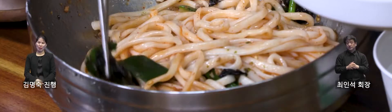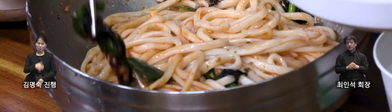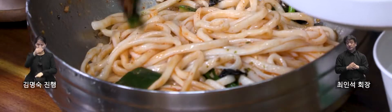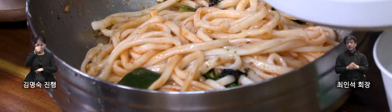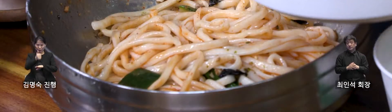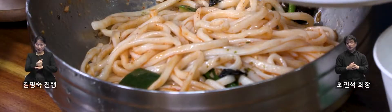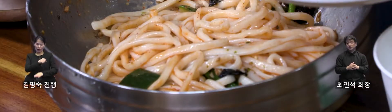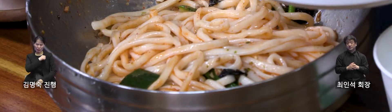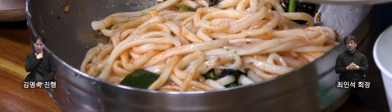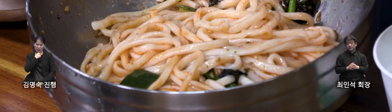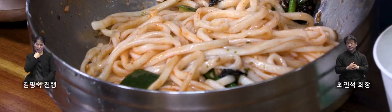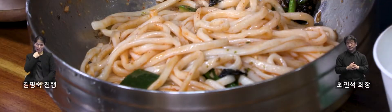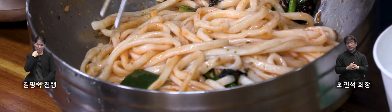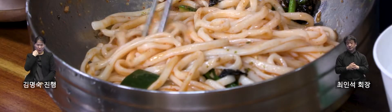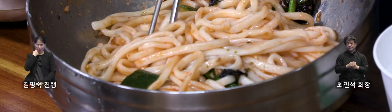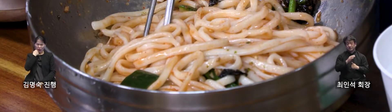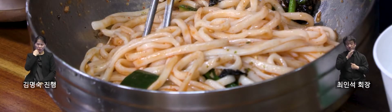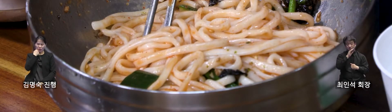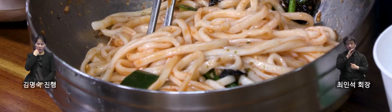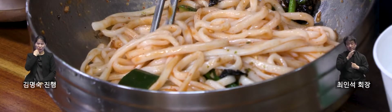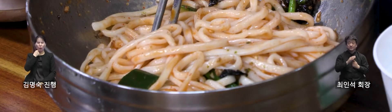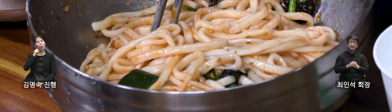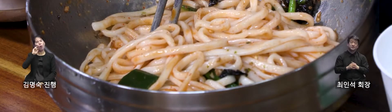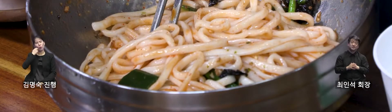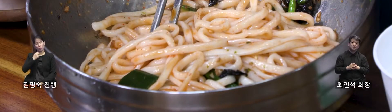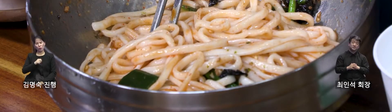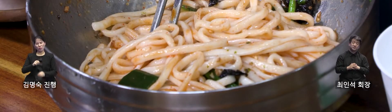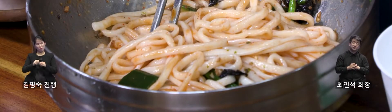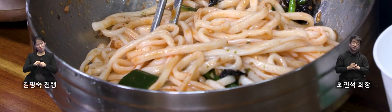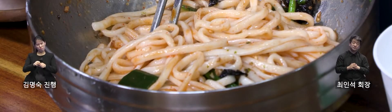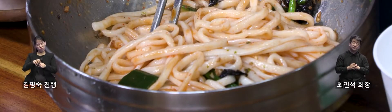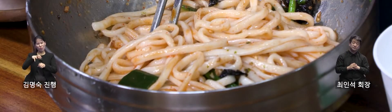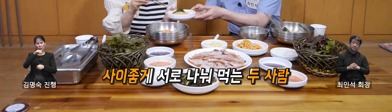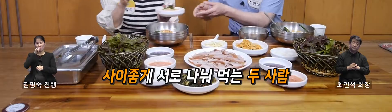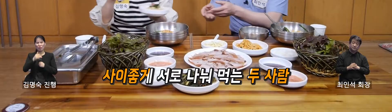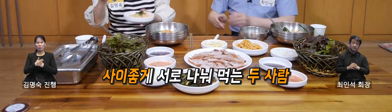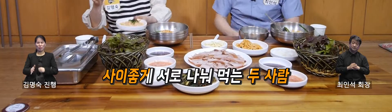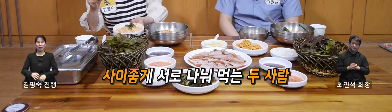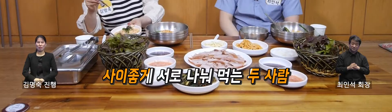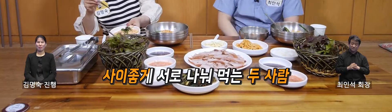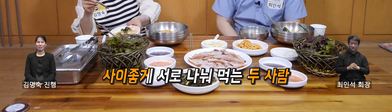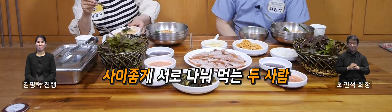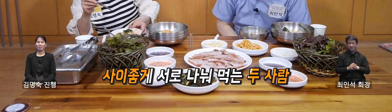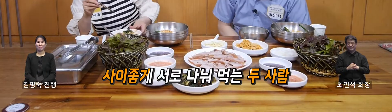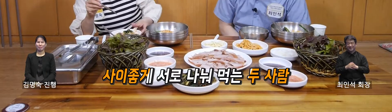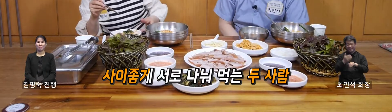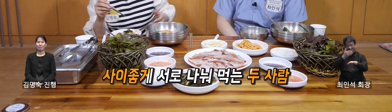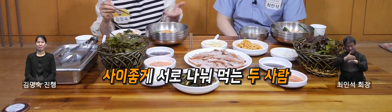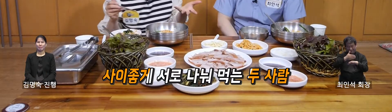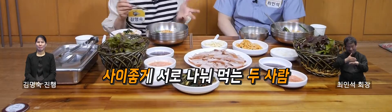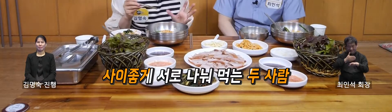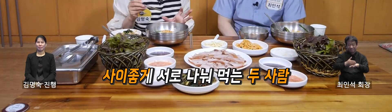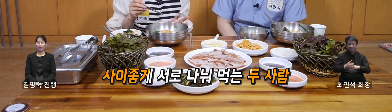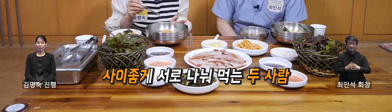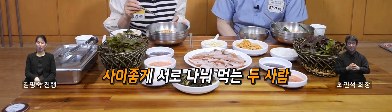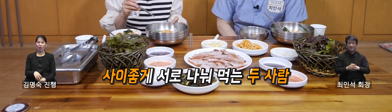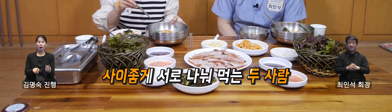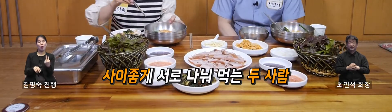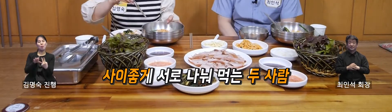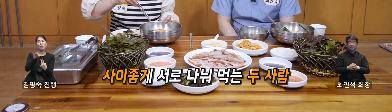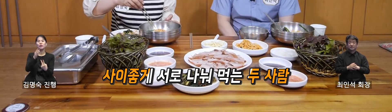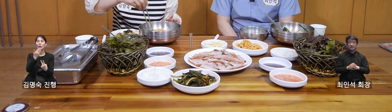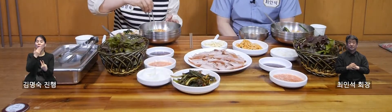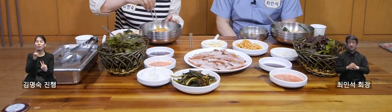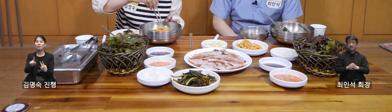끝까지 마시기가 쉽지 않거든요. 네. 불어서. 예. 자, 요것도 감사합니다. 감사합니다. 뭐부터